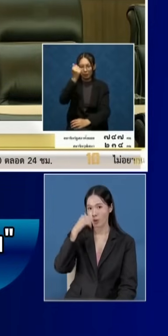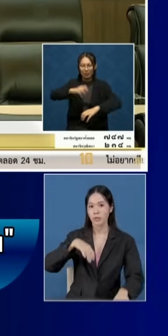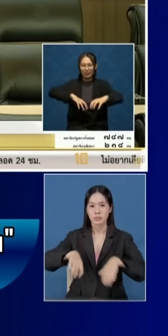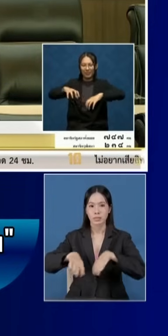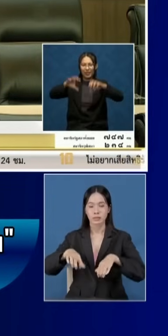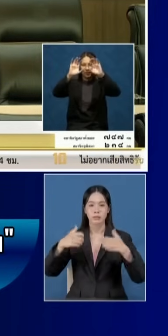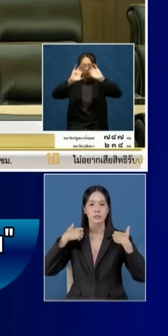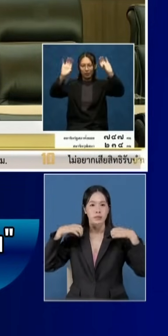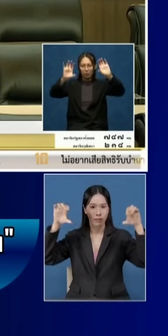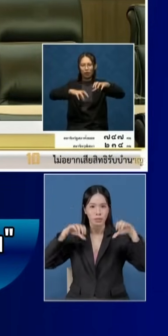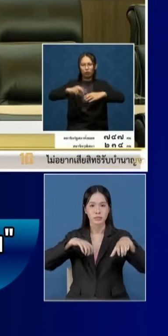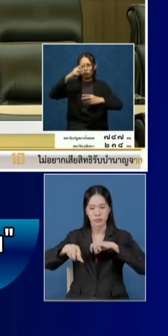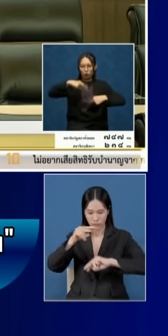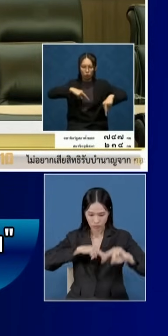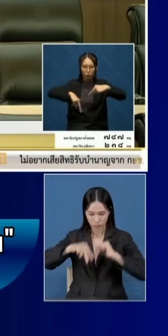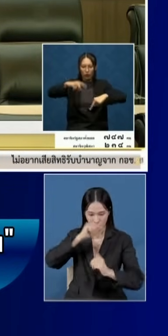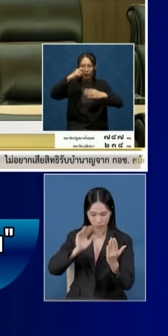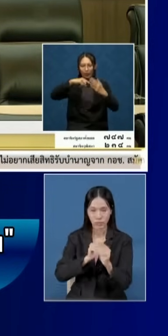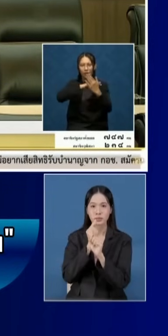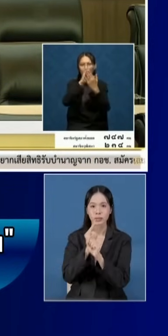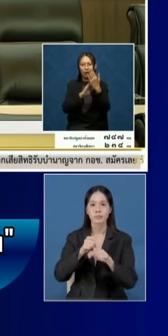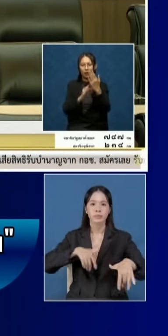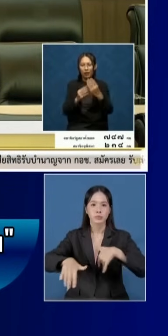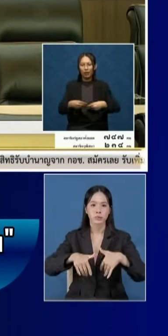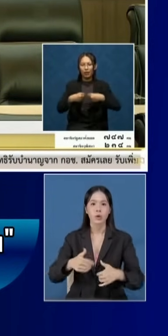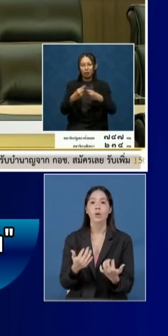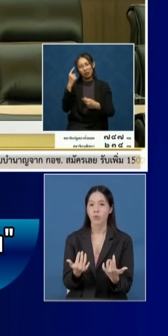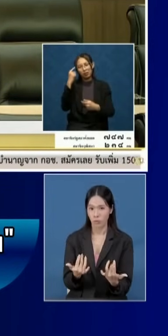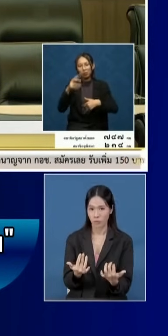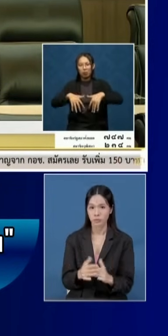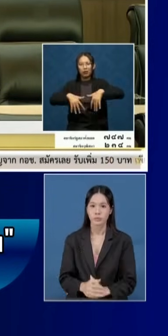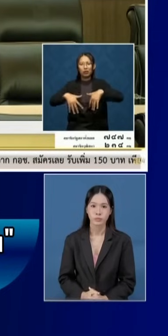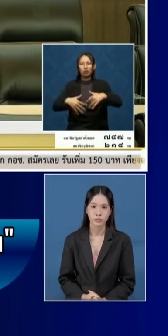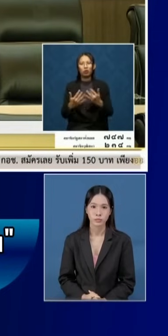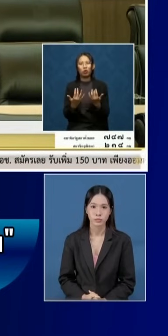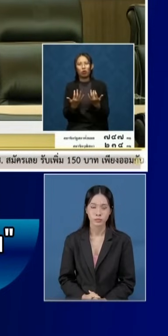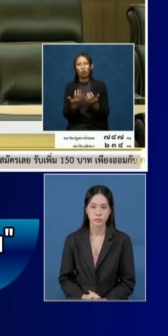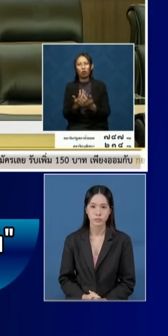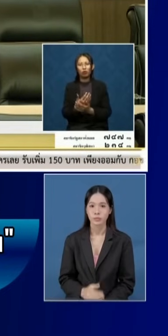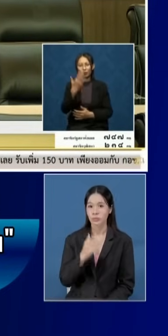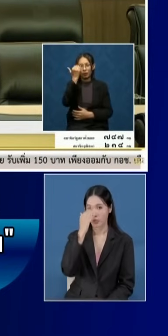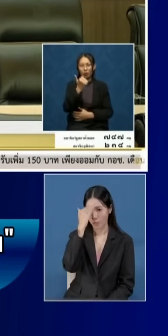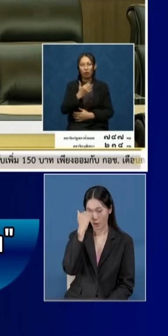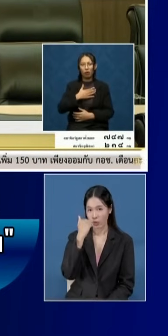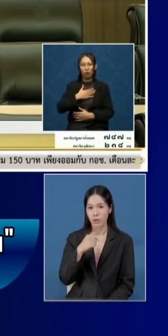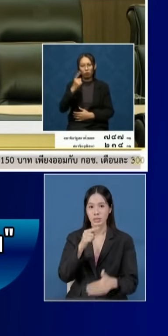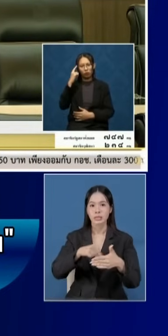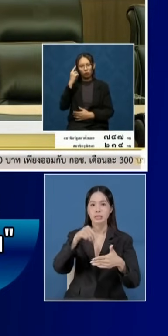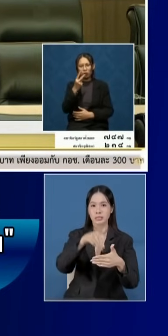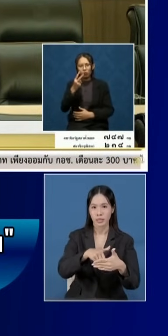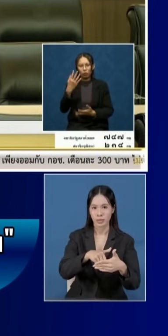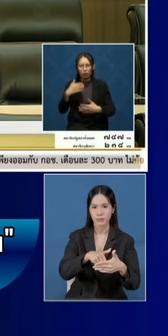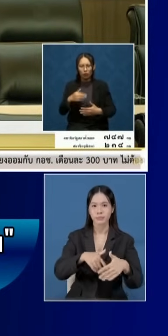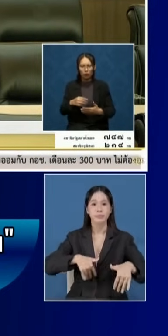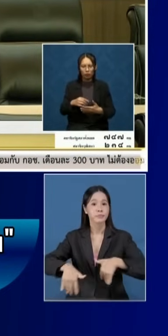บาลบริหารประเทศตามที่ประชาชนรอคอยเพราะผลของการเลือกตั้งเสียงของ